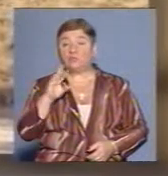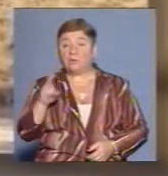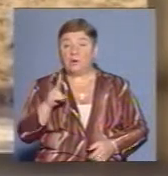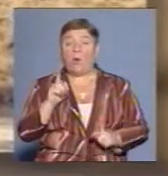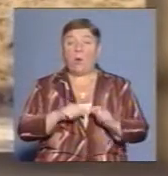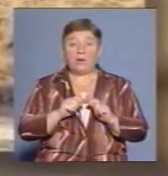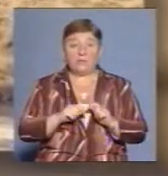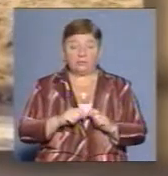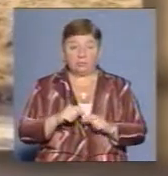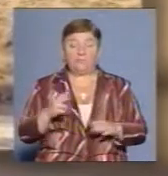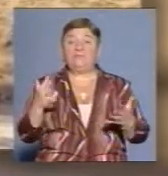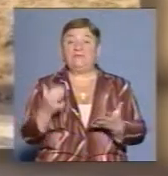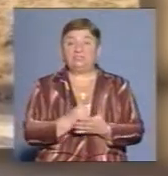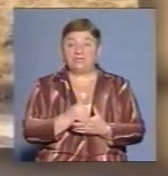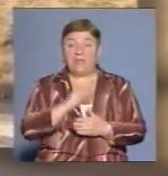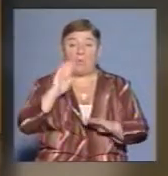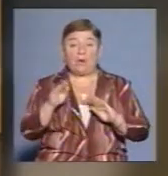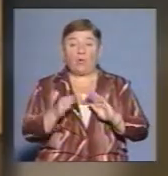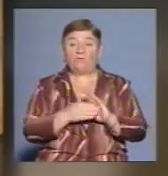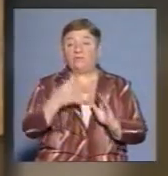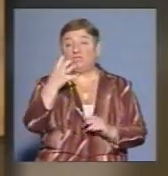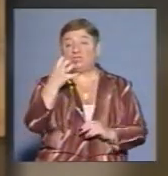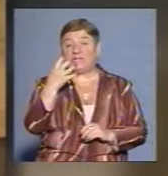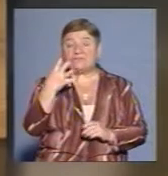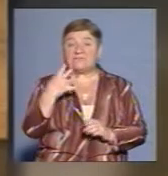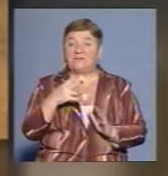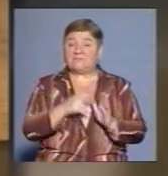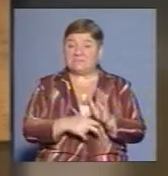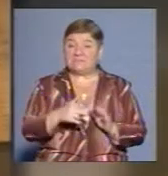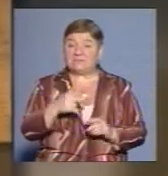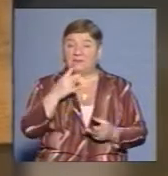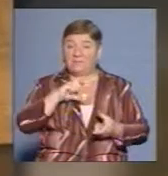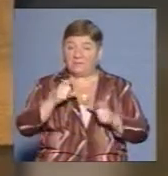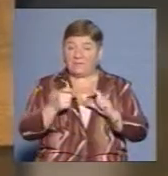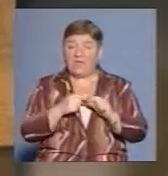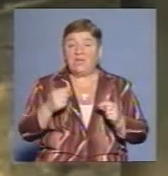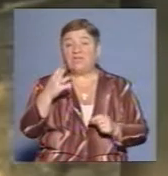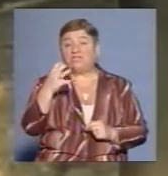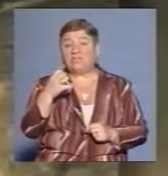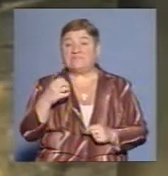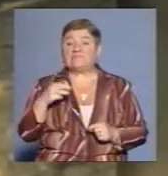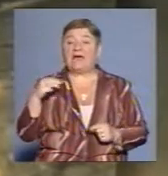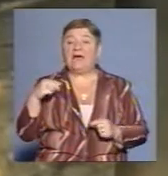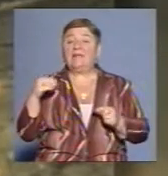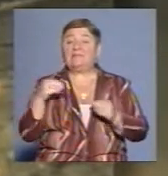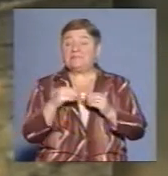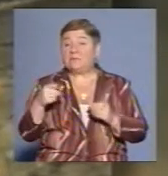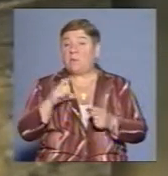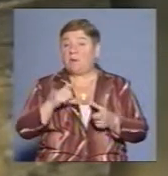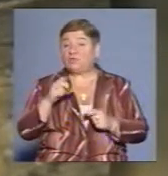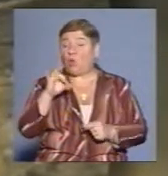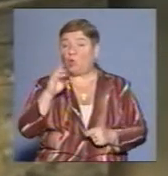огляду правоохоронці знайшли приховані 438 пачок сигарет LM та 410 пачок Rothmans з акцизними марками